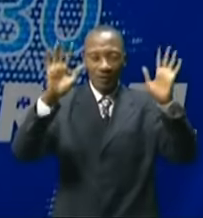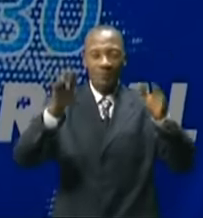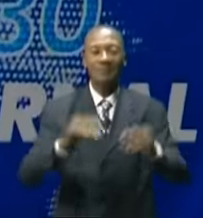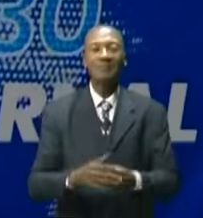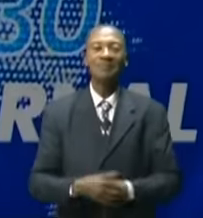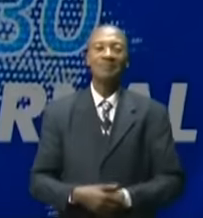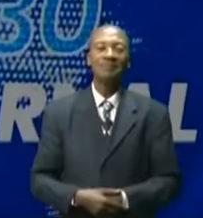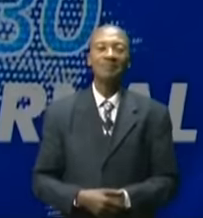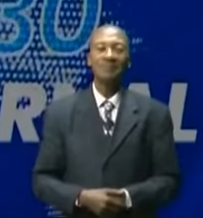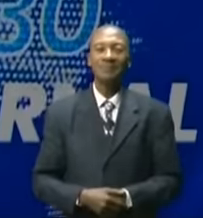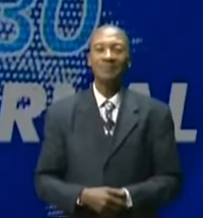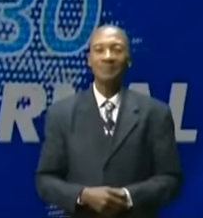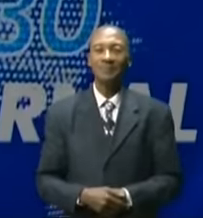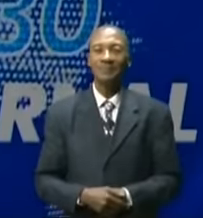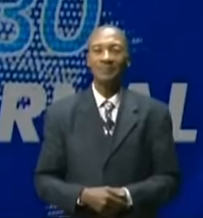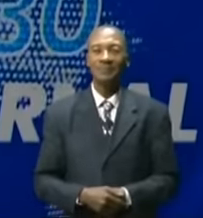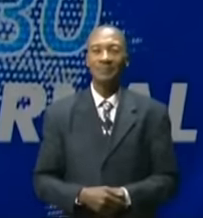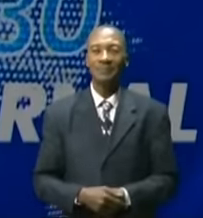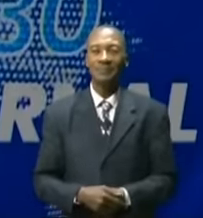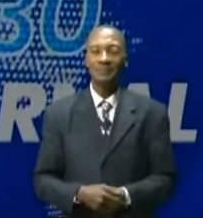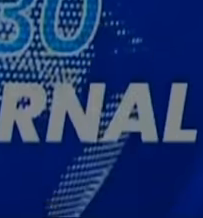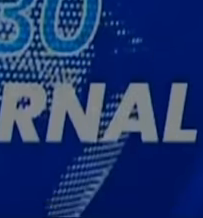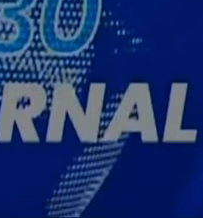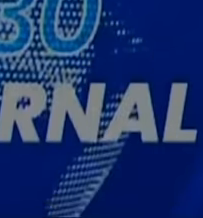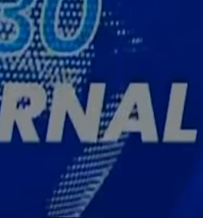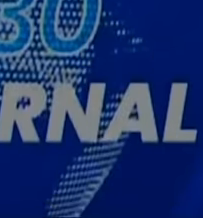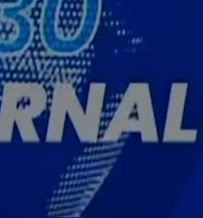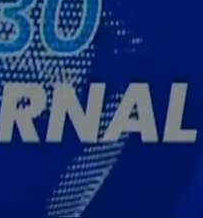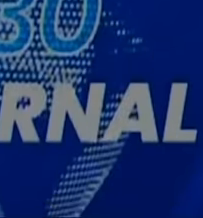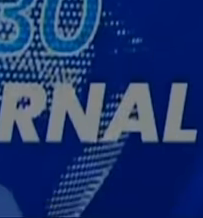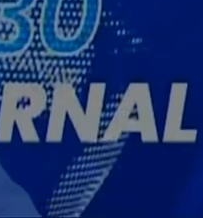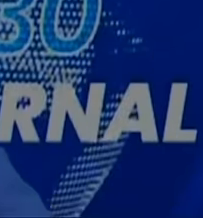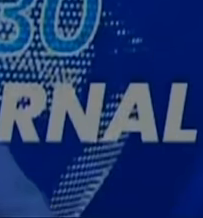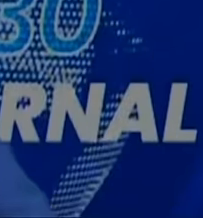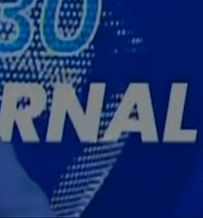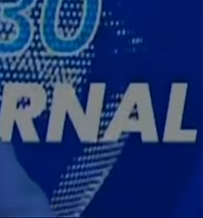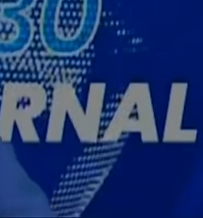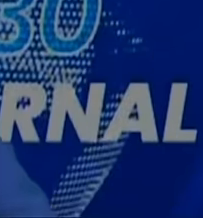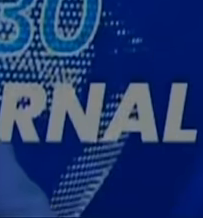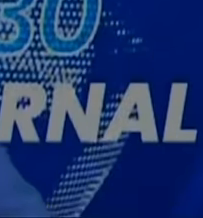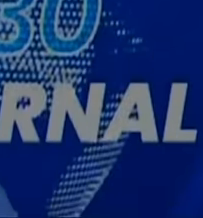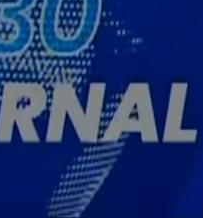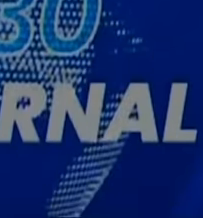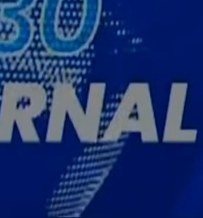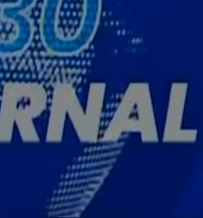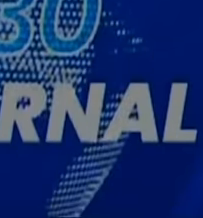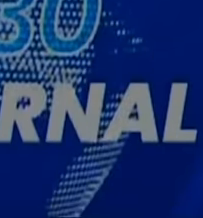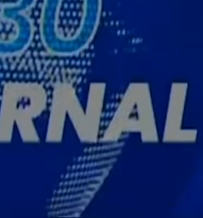Makunti Mamoua. Je reviens demain à la même heure. Bon début de semaine à toutes et à tous. Au revoir.